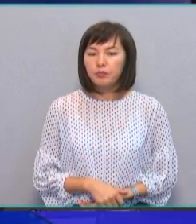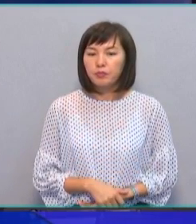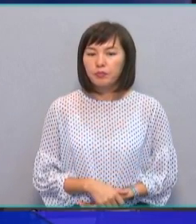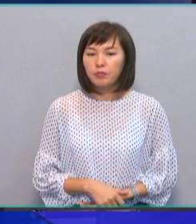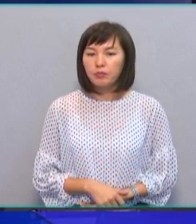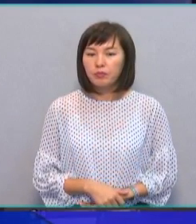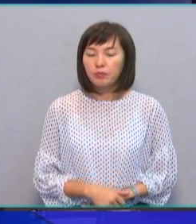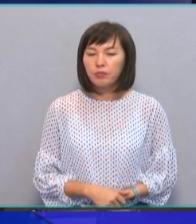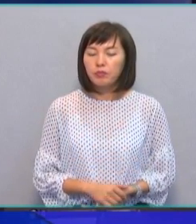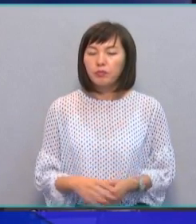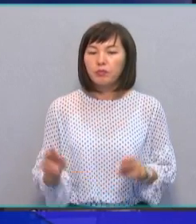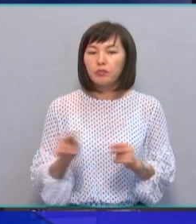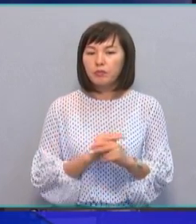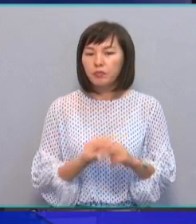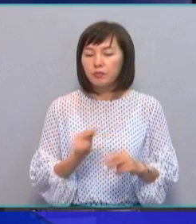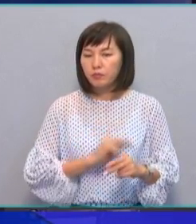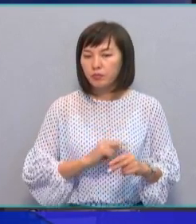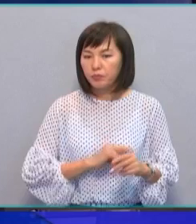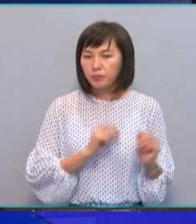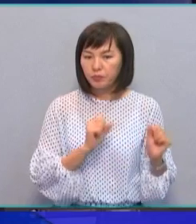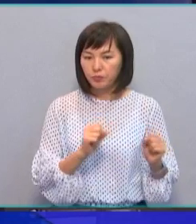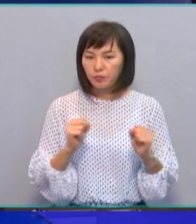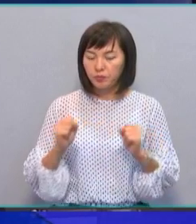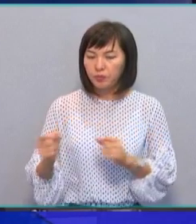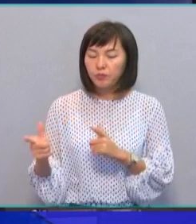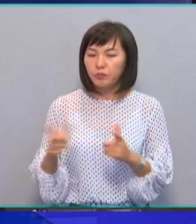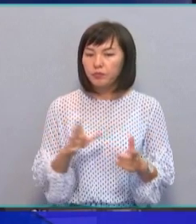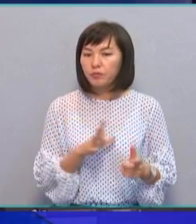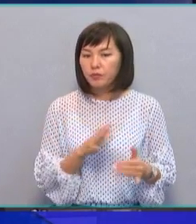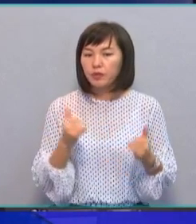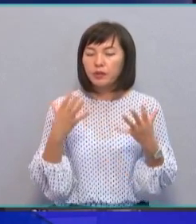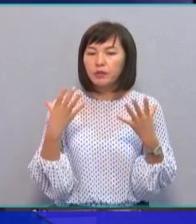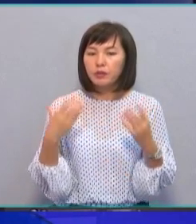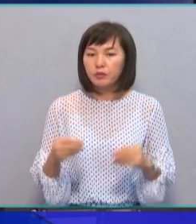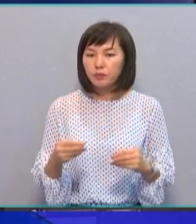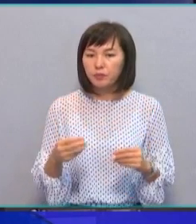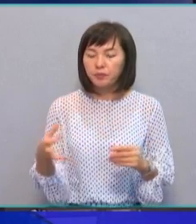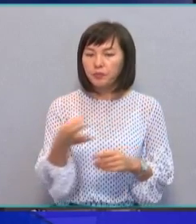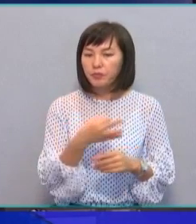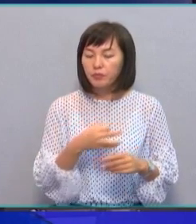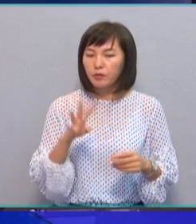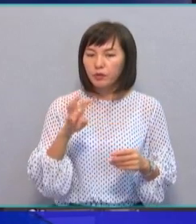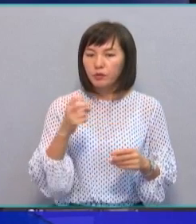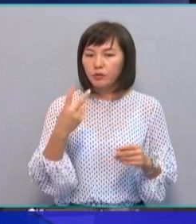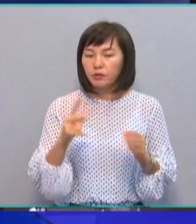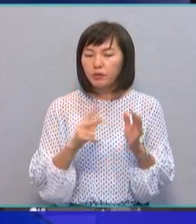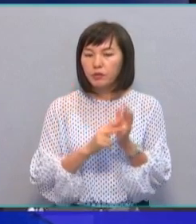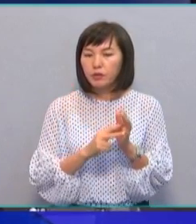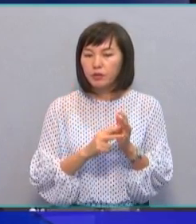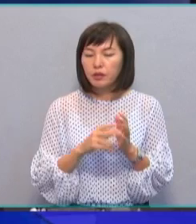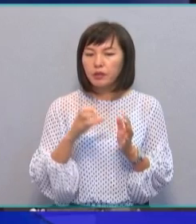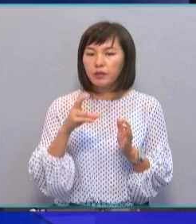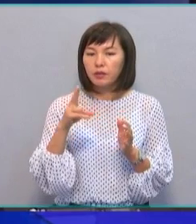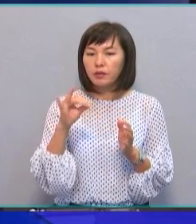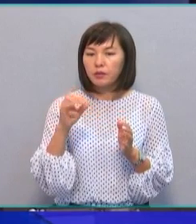құрылып, жандандыру жұмыстарын міндетті әлеуметтік сақтандыру жүйесін жасадық. Қазіргі таңда облысымызда 428 спикер